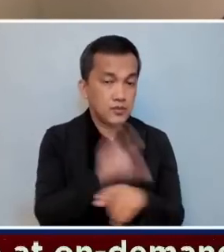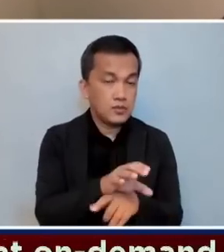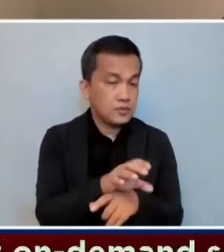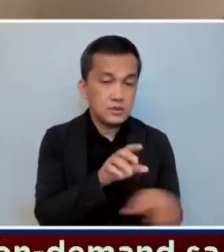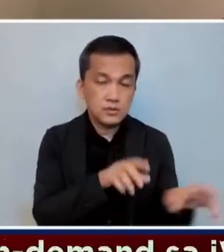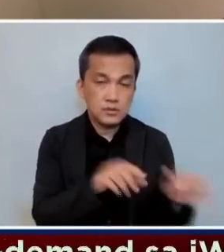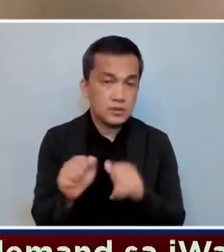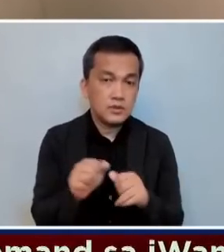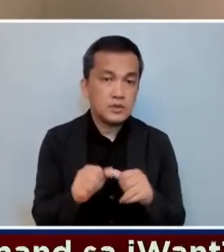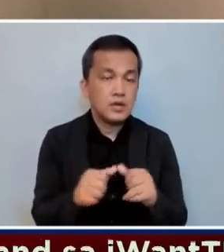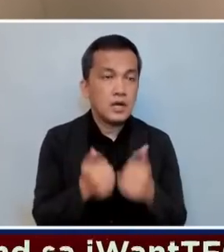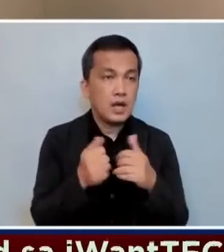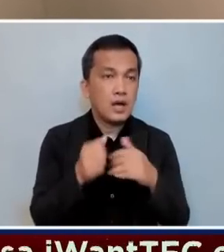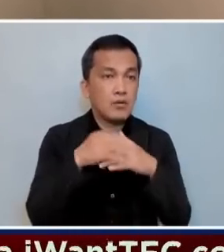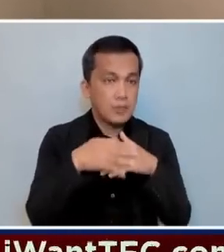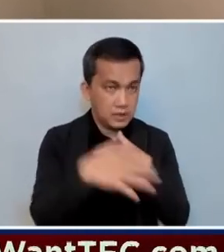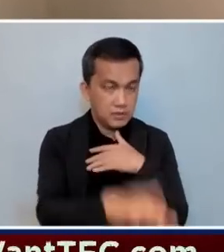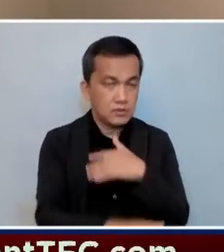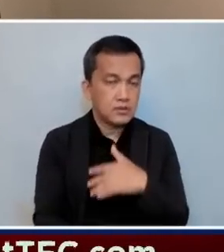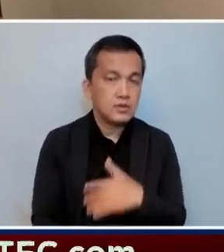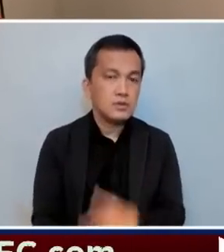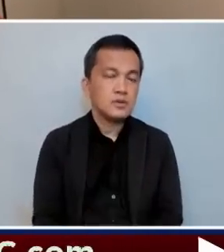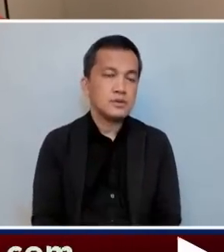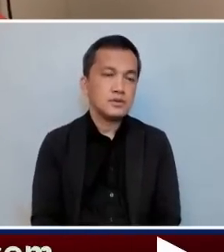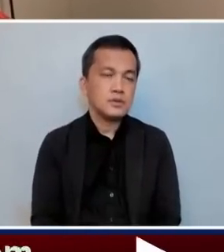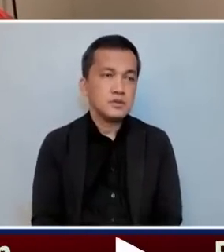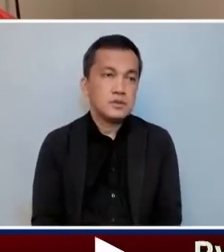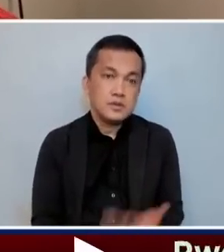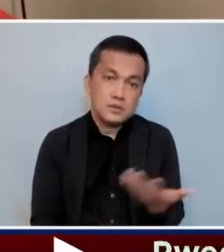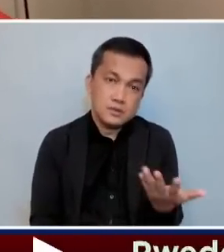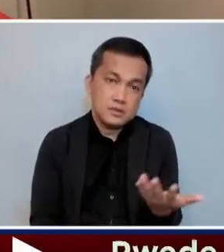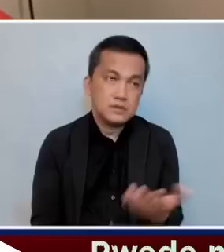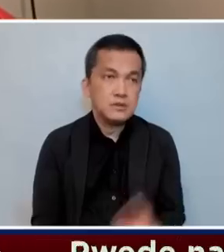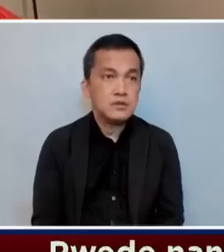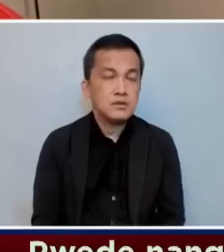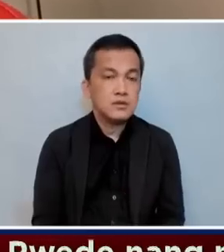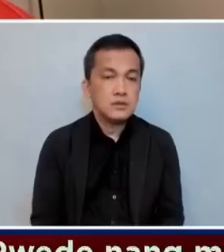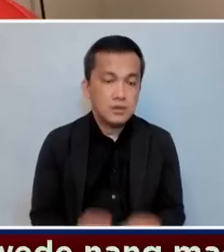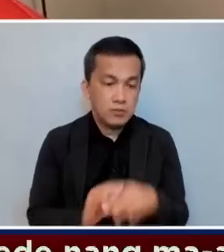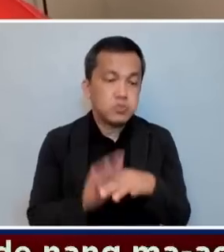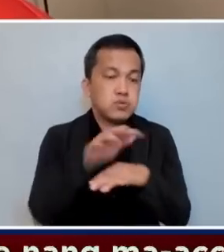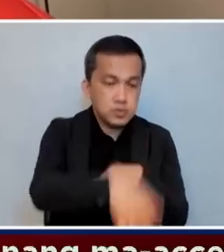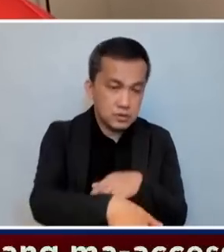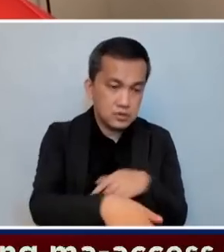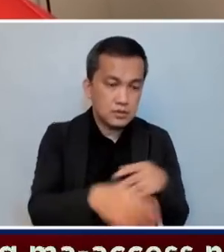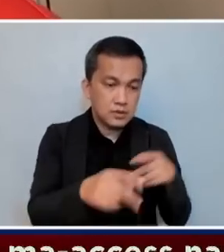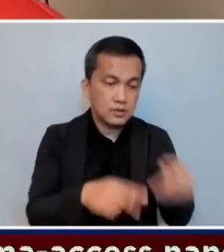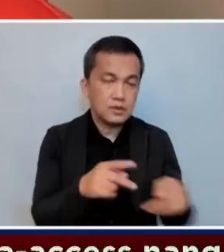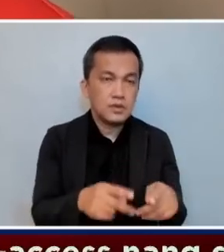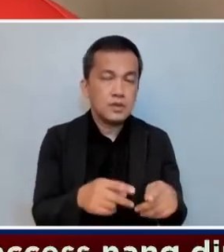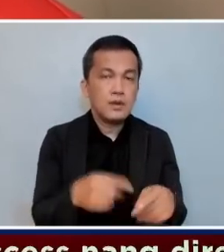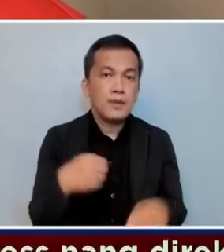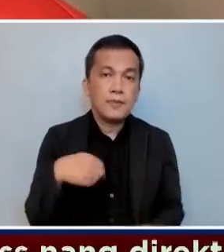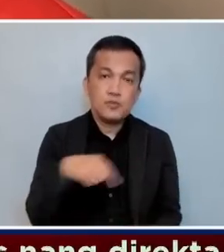eh, paano kung magkaroon ng landslide at mataburan yung mga tao. Meron po kasi kaming